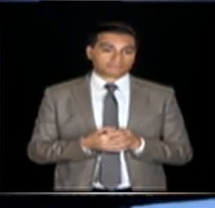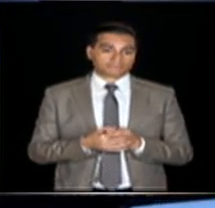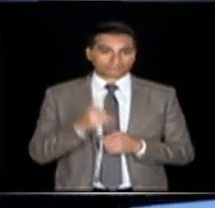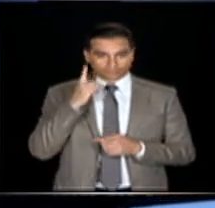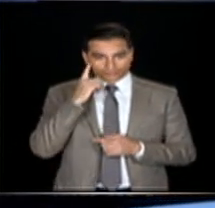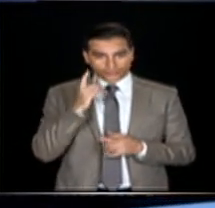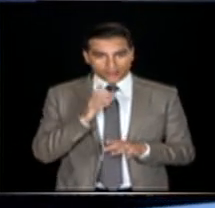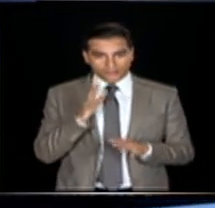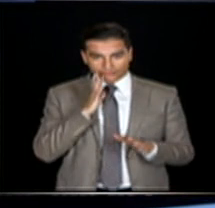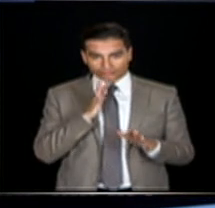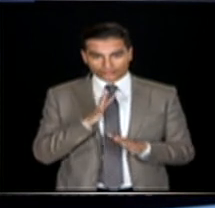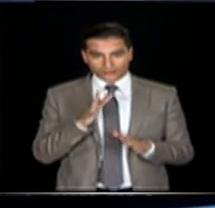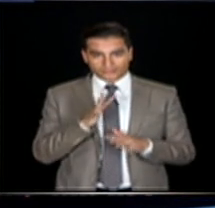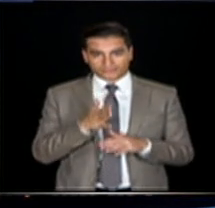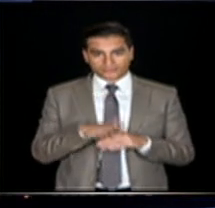على ملعب